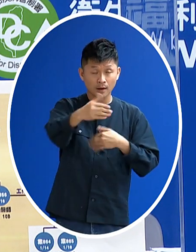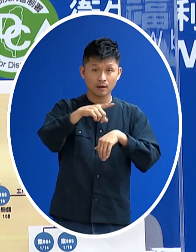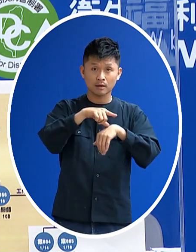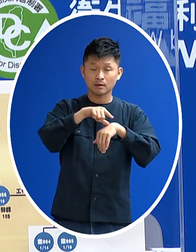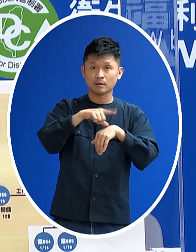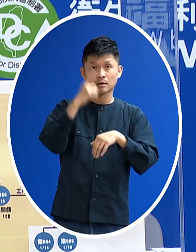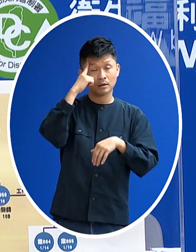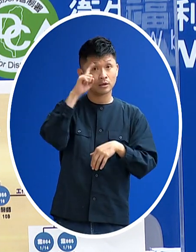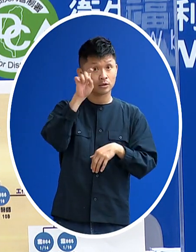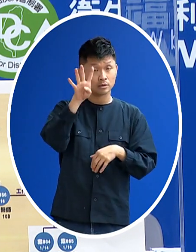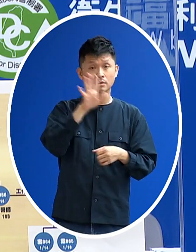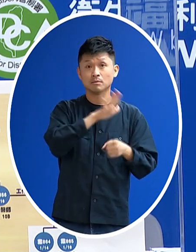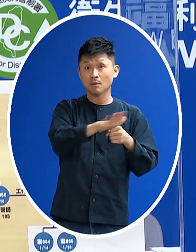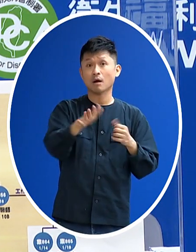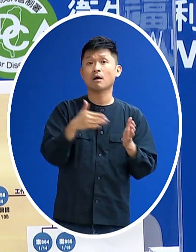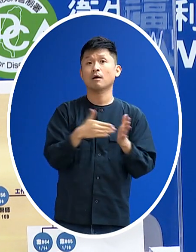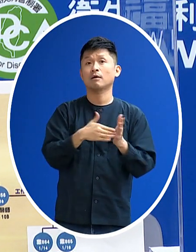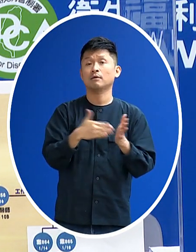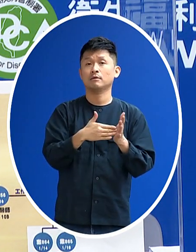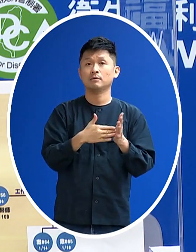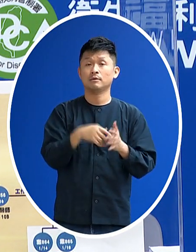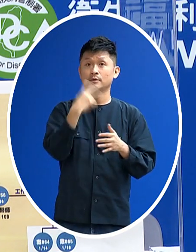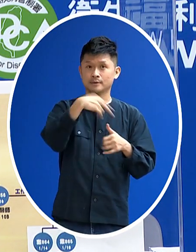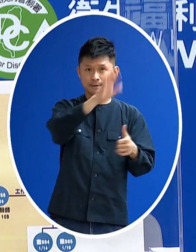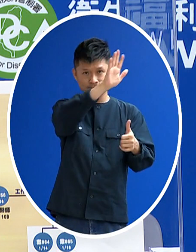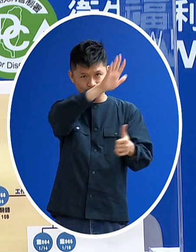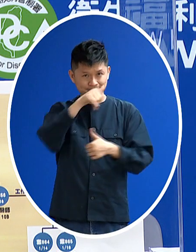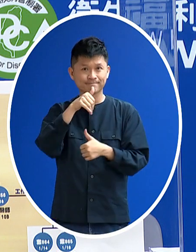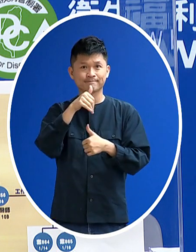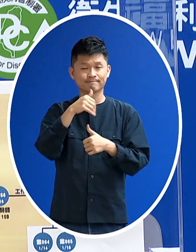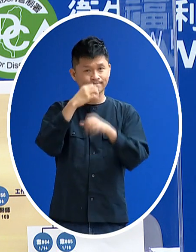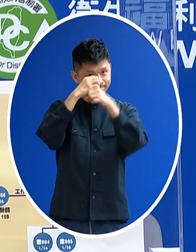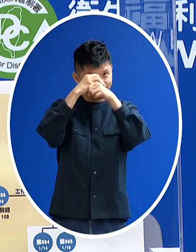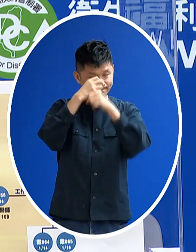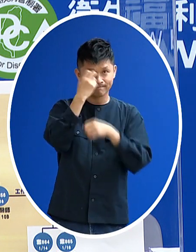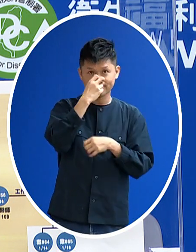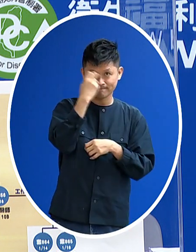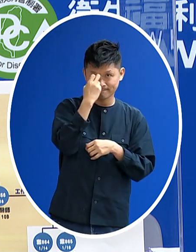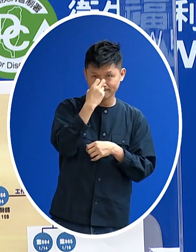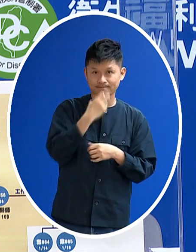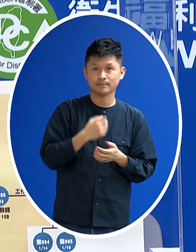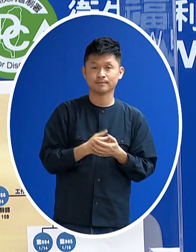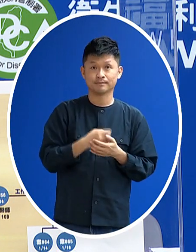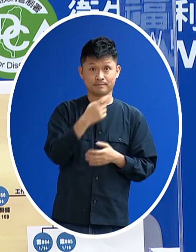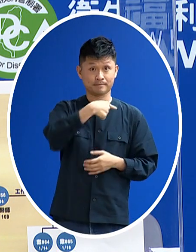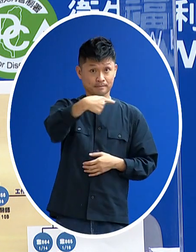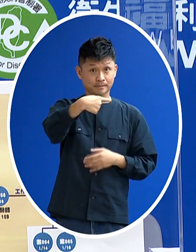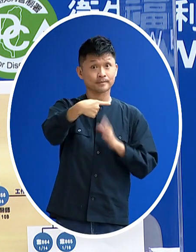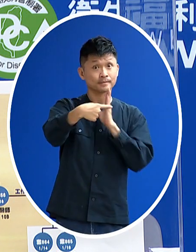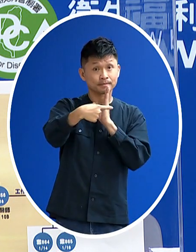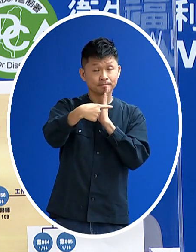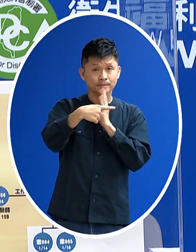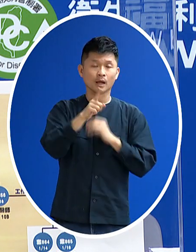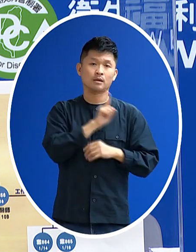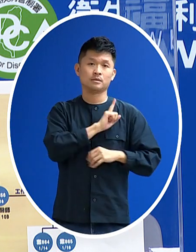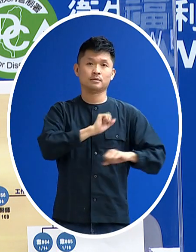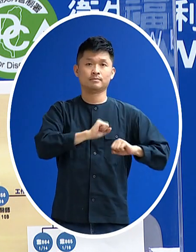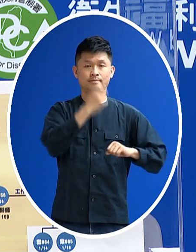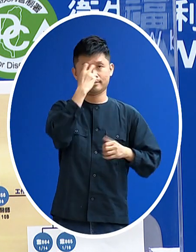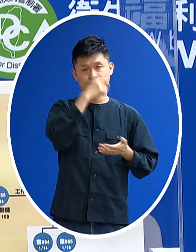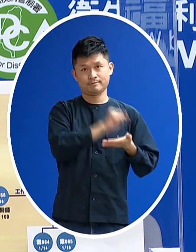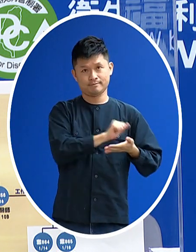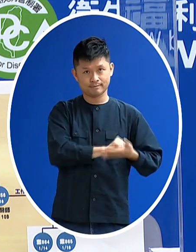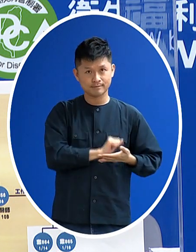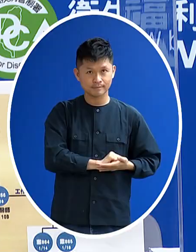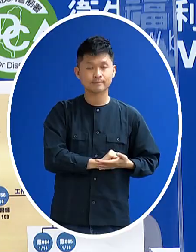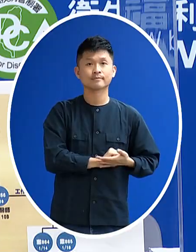过14天，那我们会安排他们来采检，那阴性之后，那自主管再进